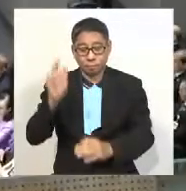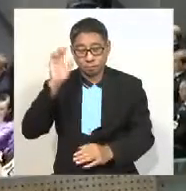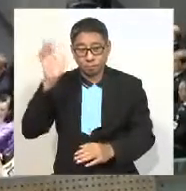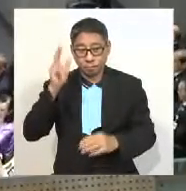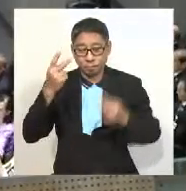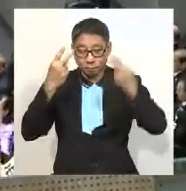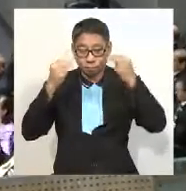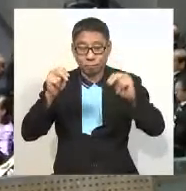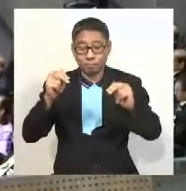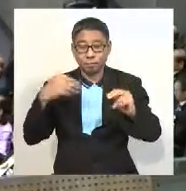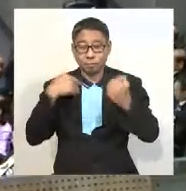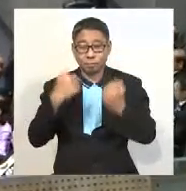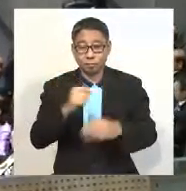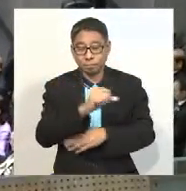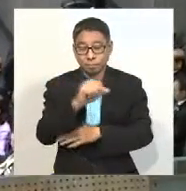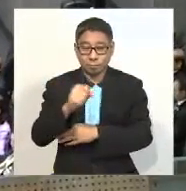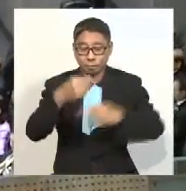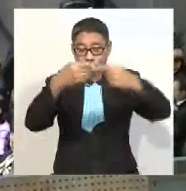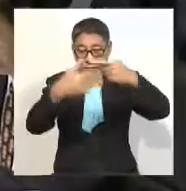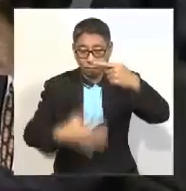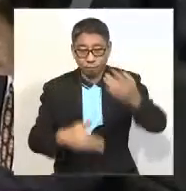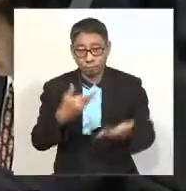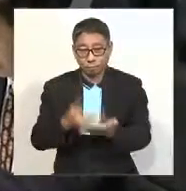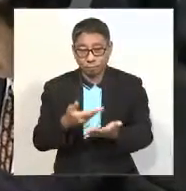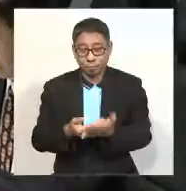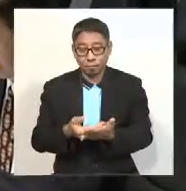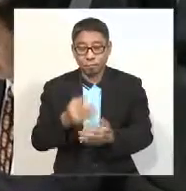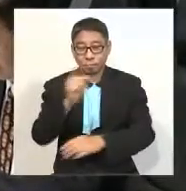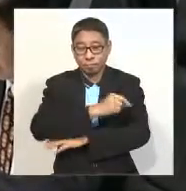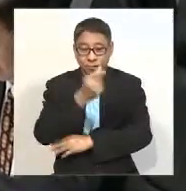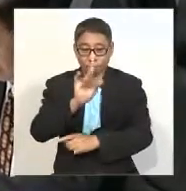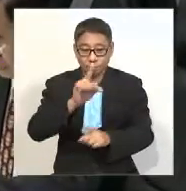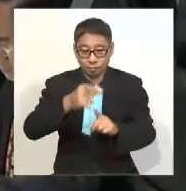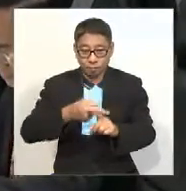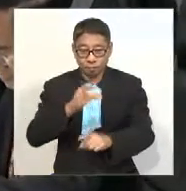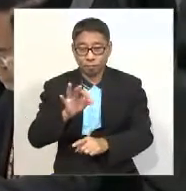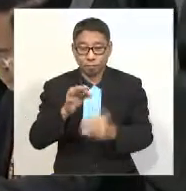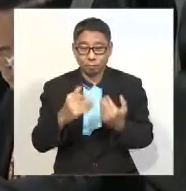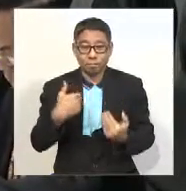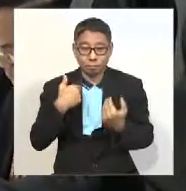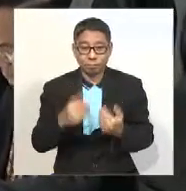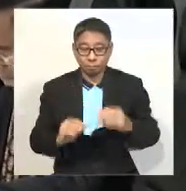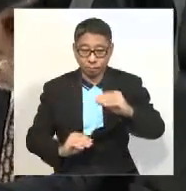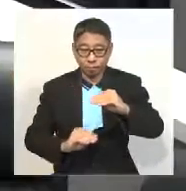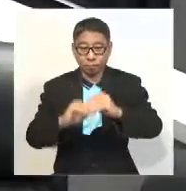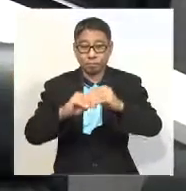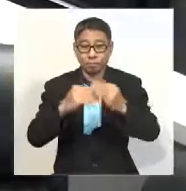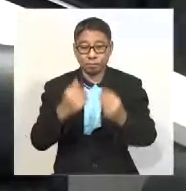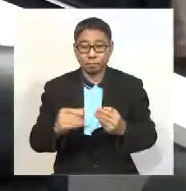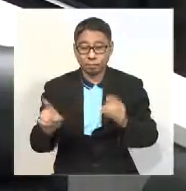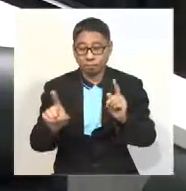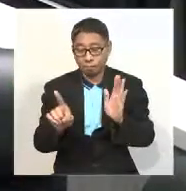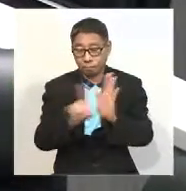ายรัฐบาลต่อรัฐสภาไม่มีรายละเอียดงบประมาณในวันที่18กันยายนนี้โดยจะบรรจุเป็นวาระ